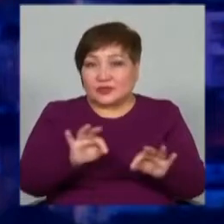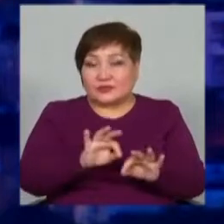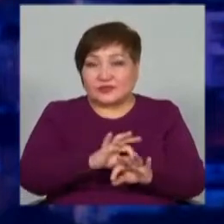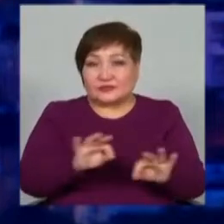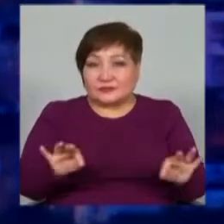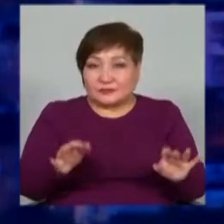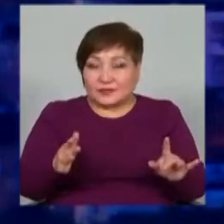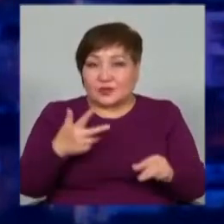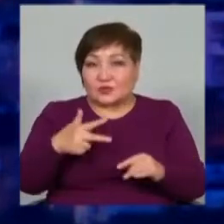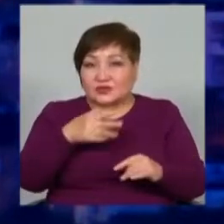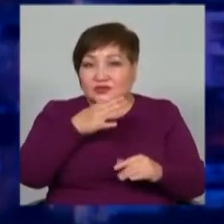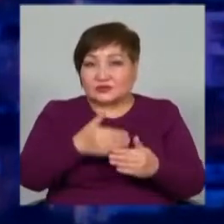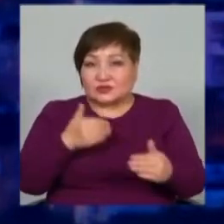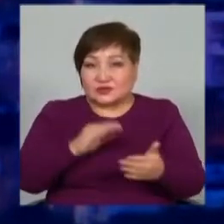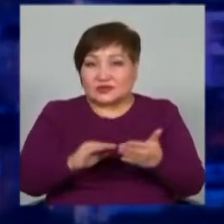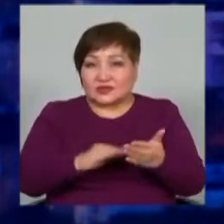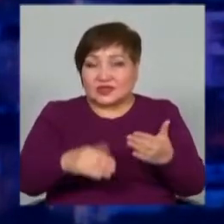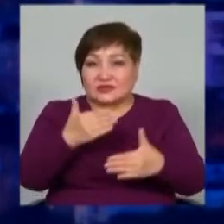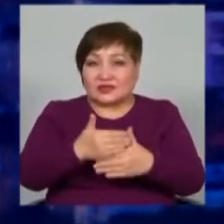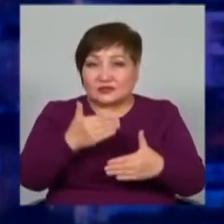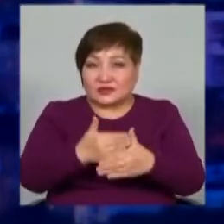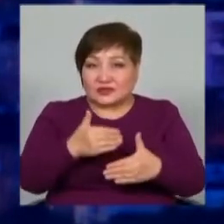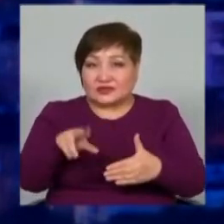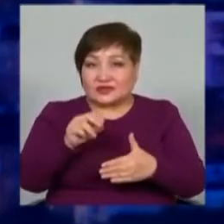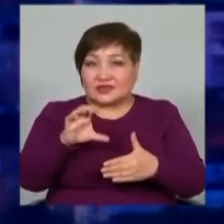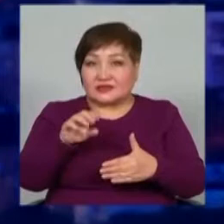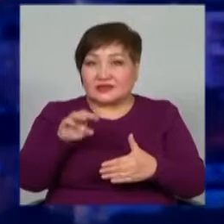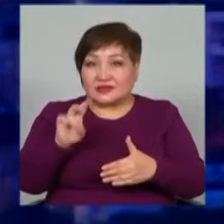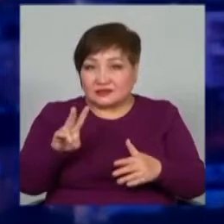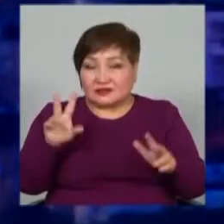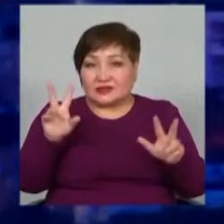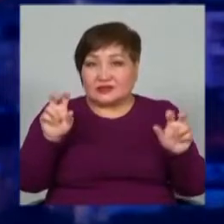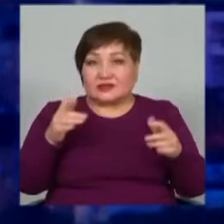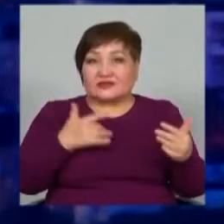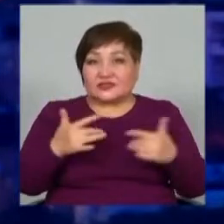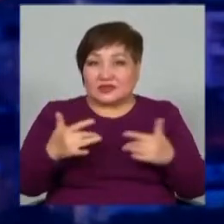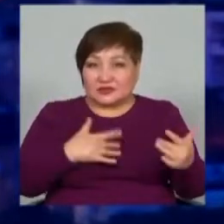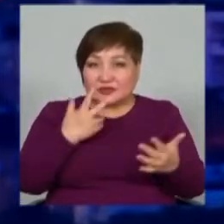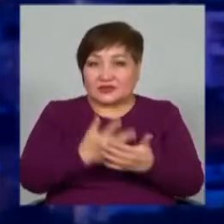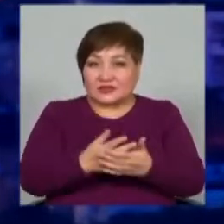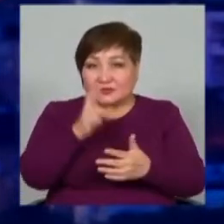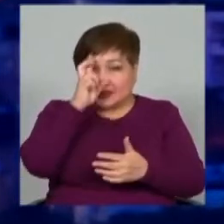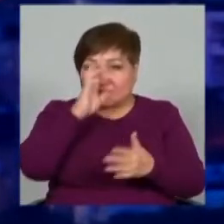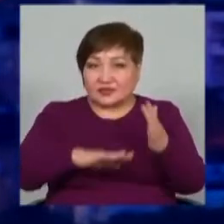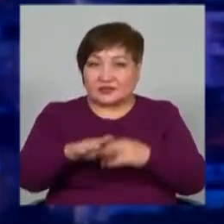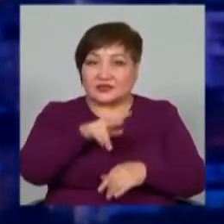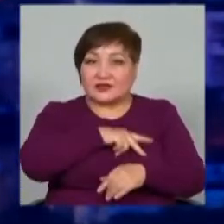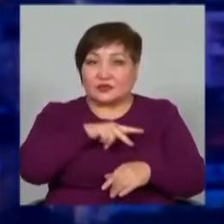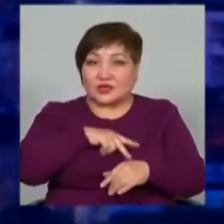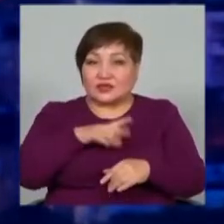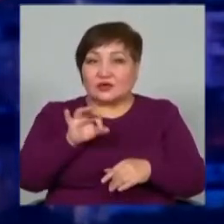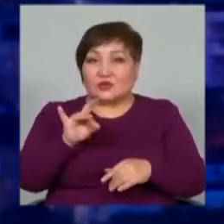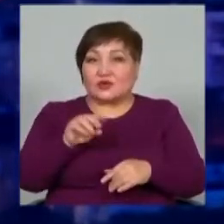30 жыл бұрын жазылған драмалық дастан театрда сахналанды. Елордадағы жастар театры мемлекеттік сыйлықтың лауреаты Нұрлан Оразалиннің «Қарағазан